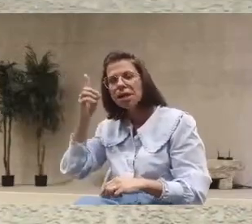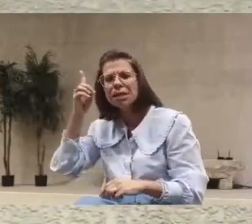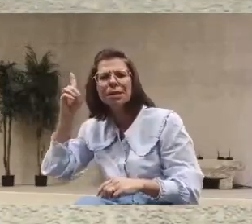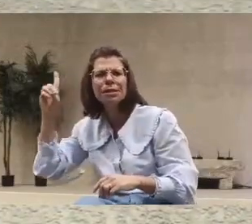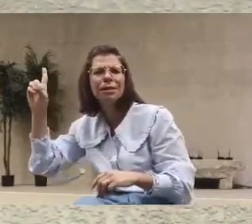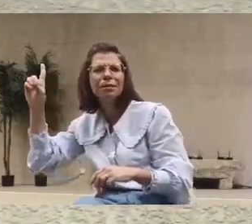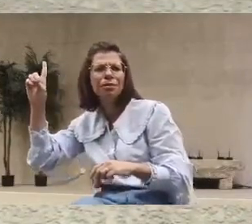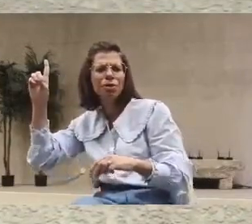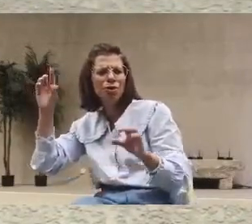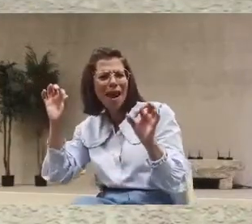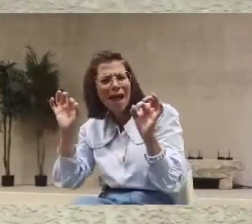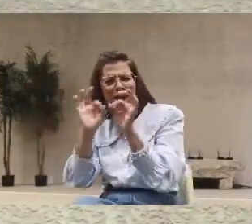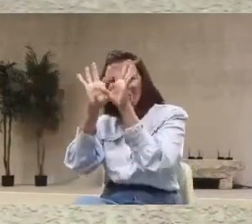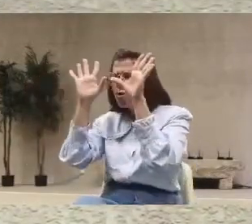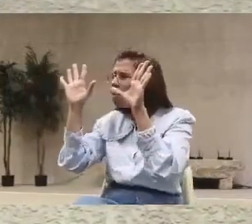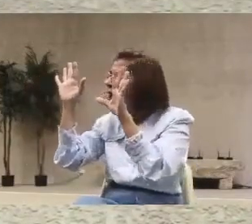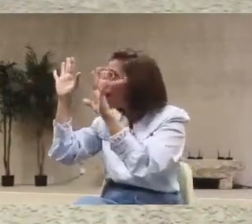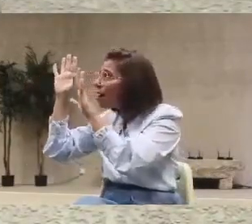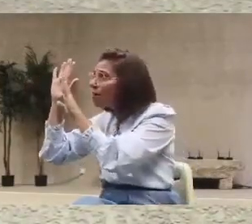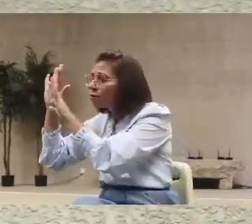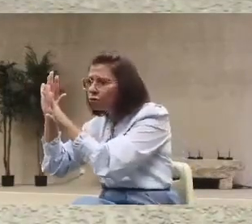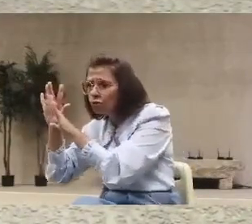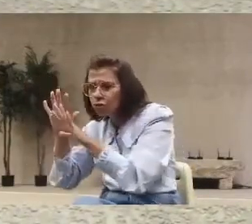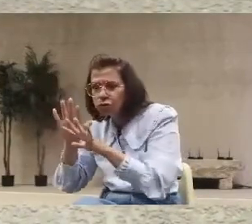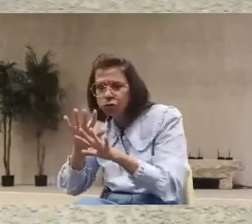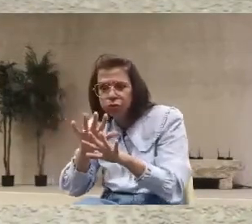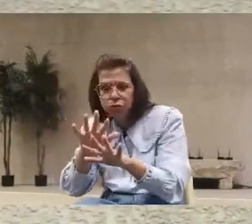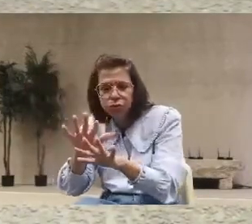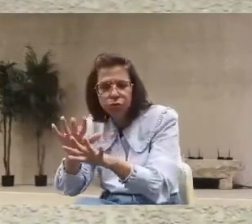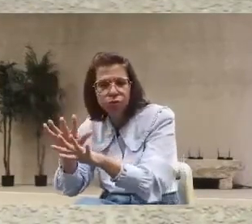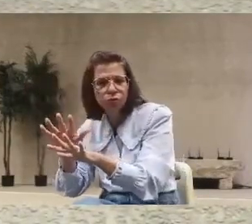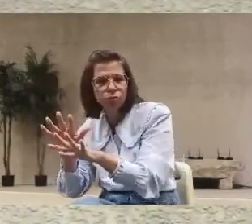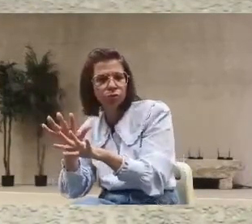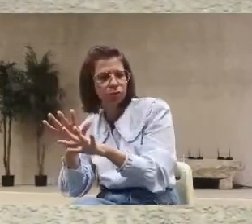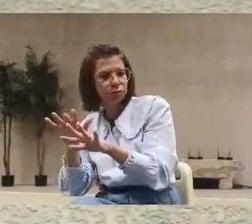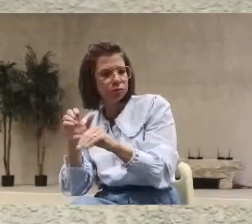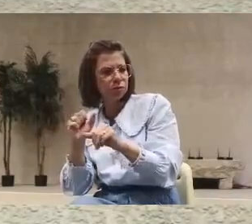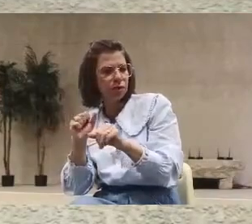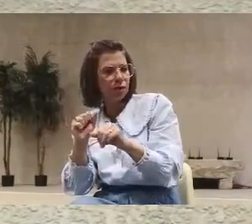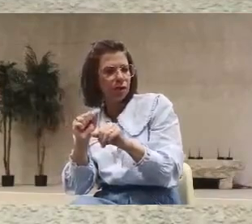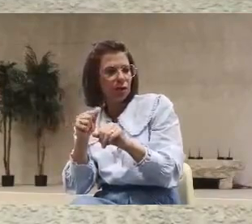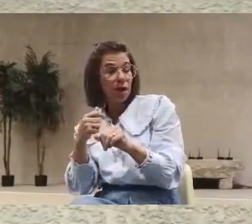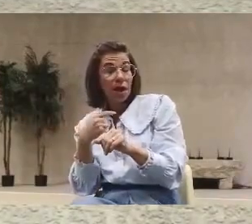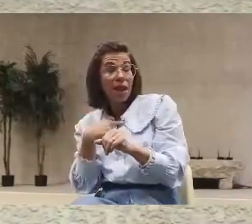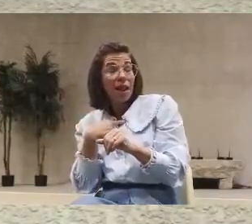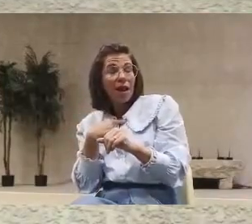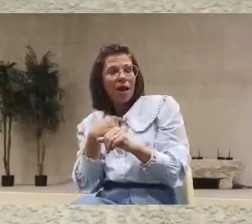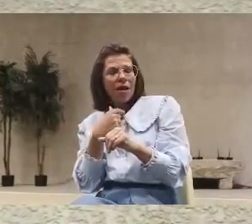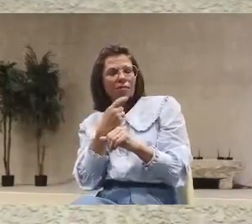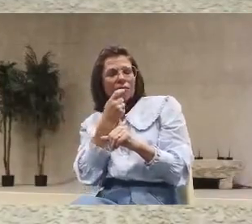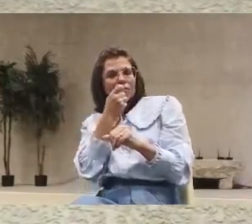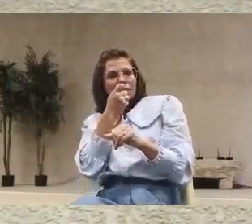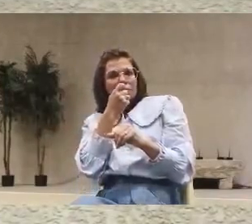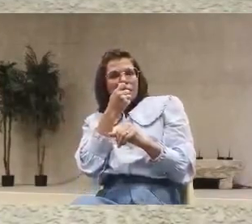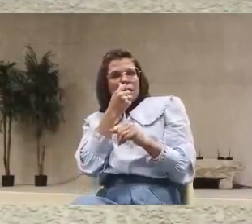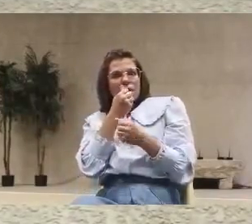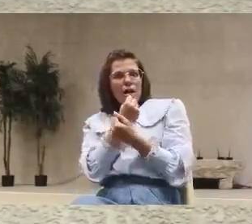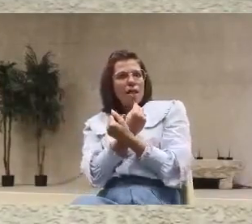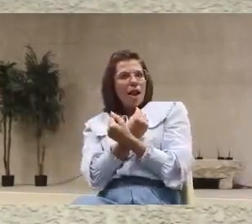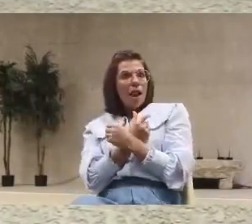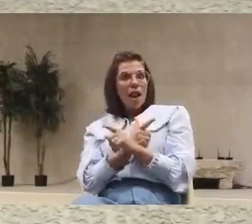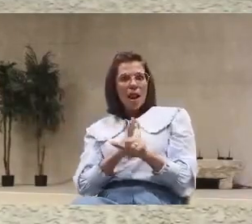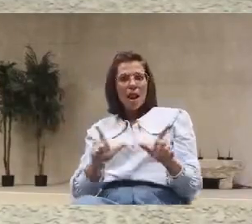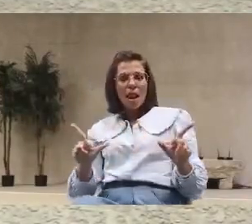coup la gloire de Dieu tout d'un coup elle s'est sentie libre la joie du